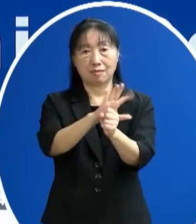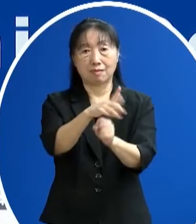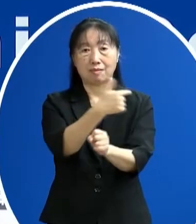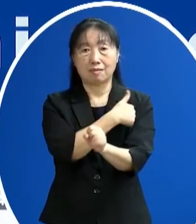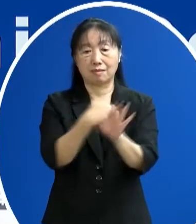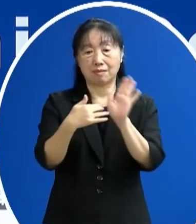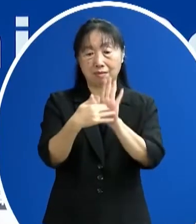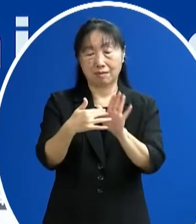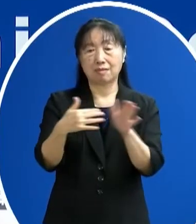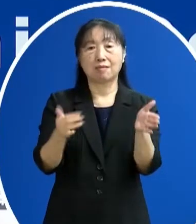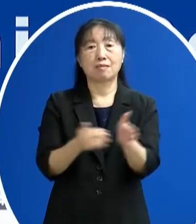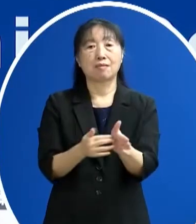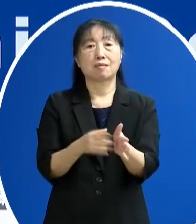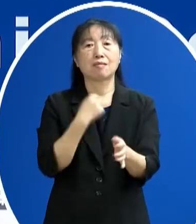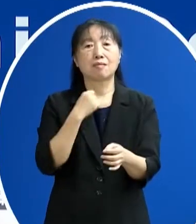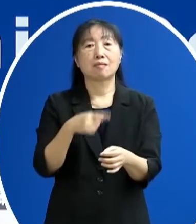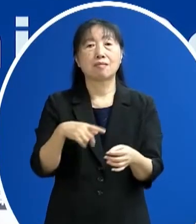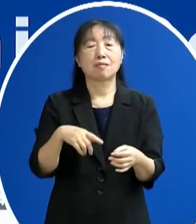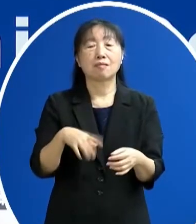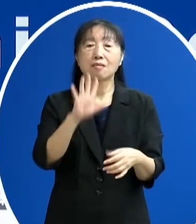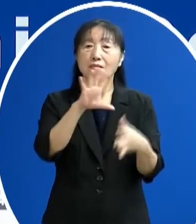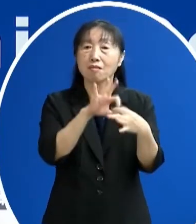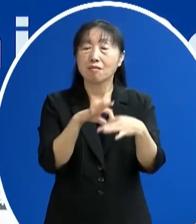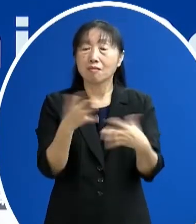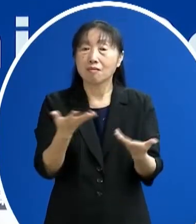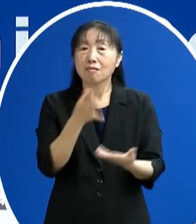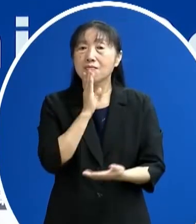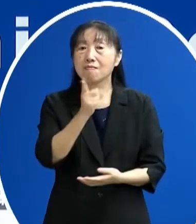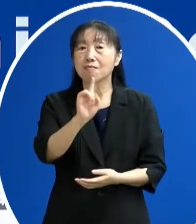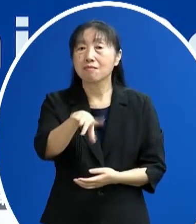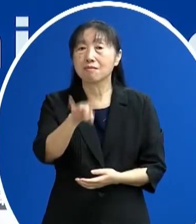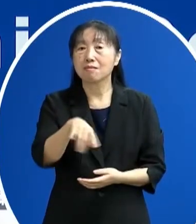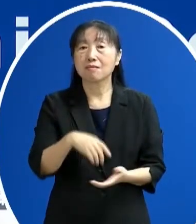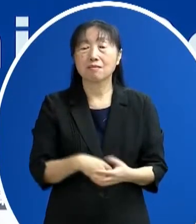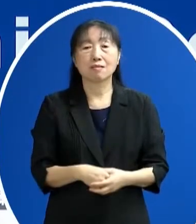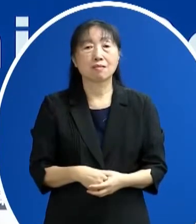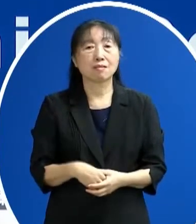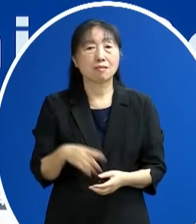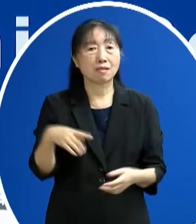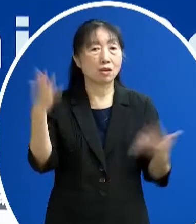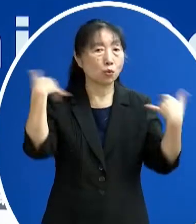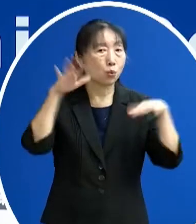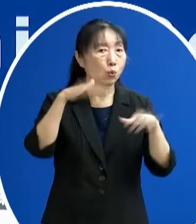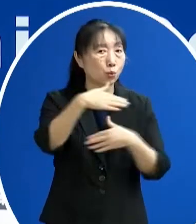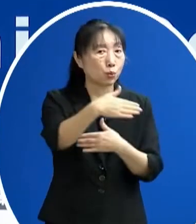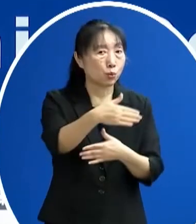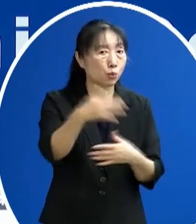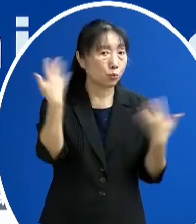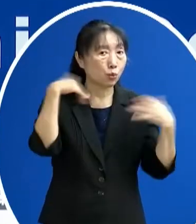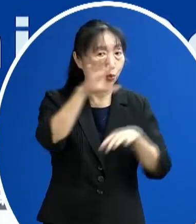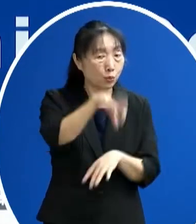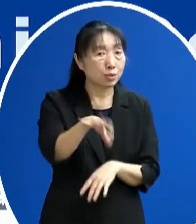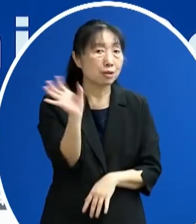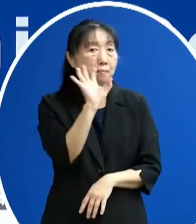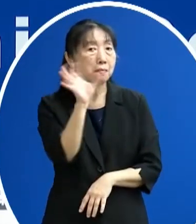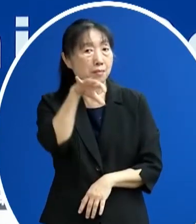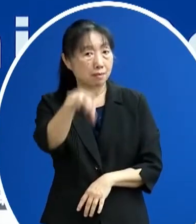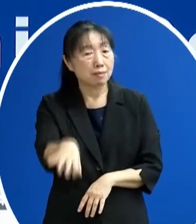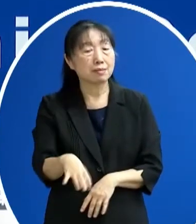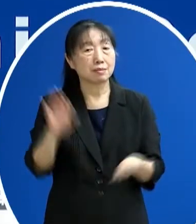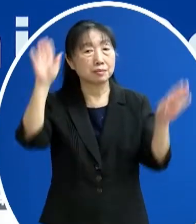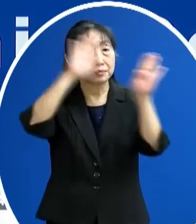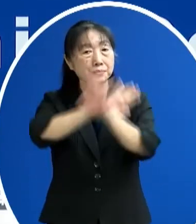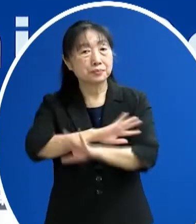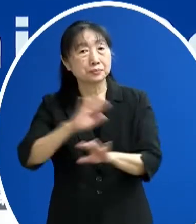记录。好，那相关的娱乐场所大概是有像你要到舞厅、歌厅、舞厅哦、夜总